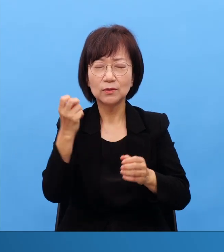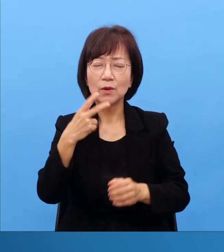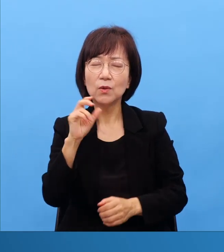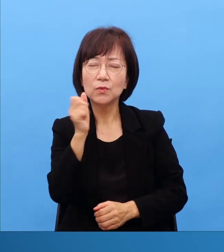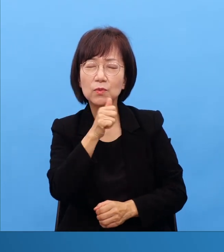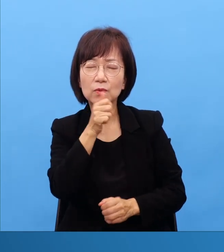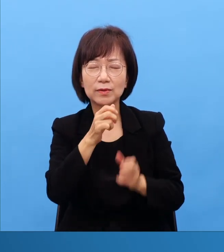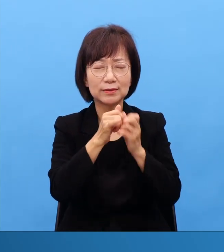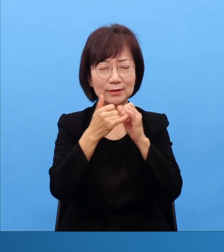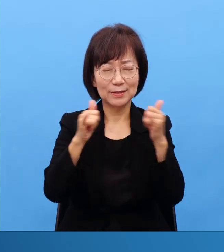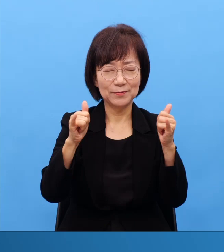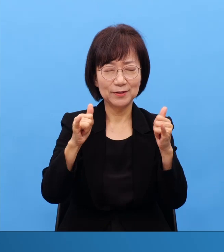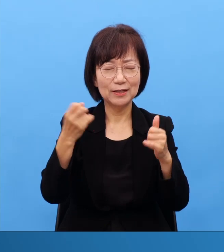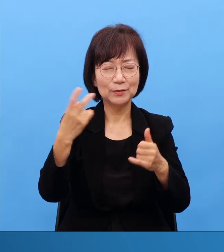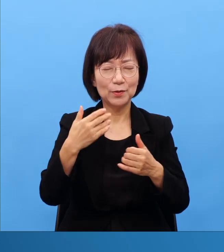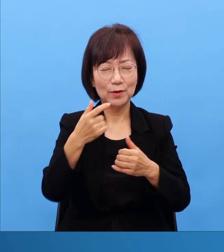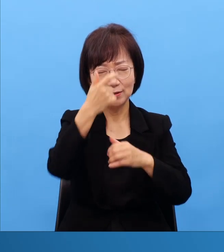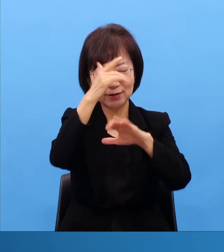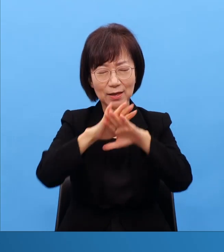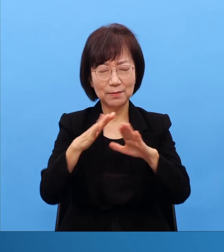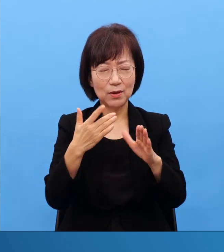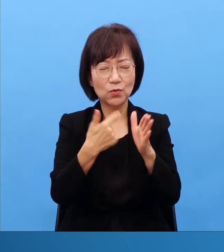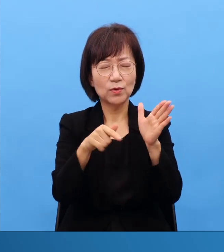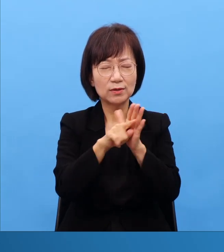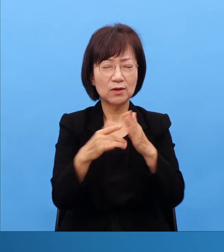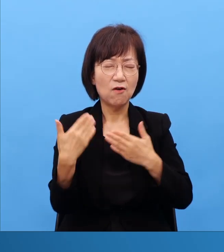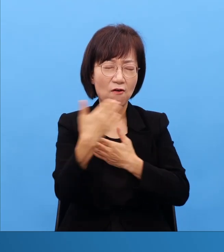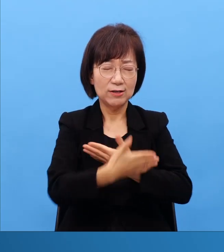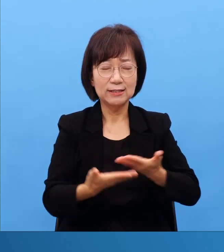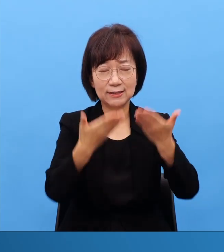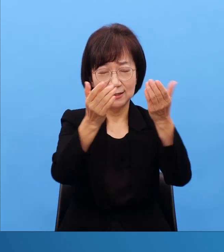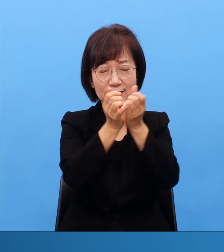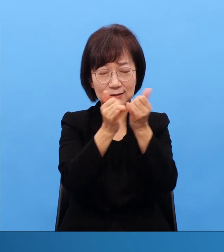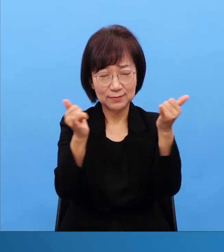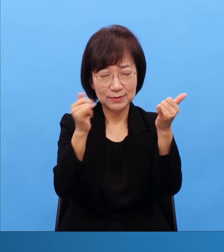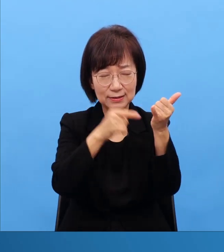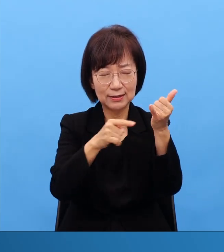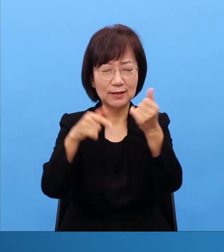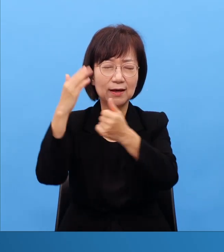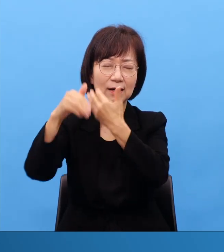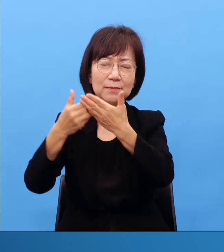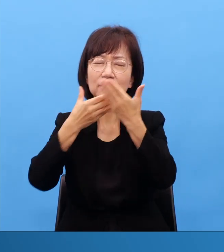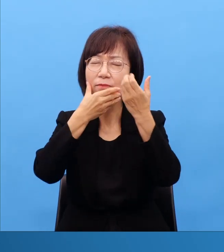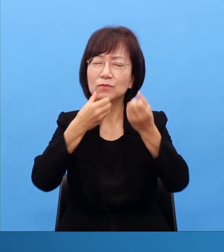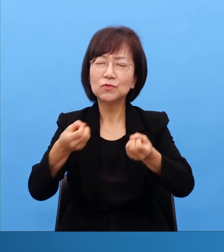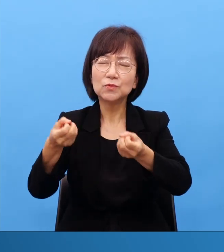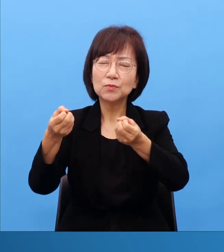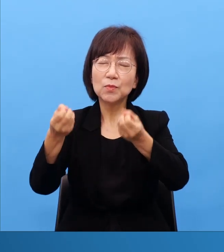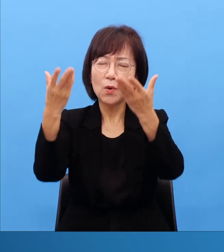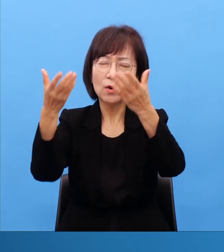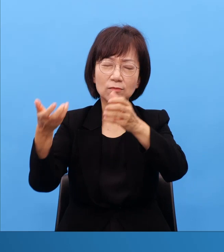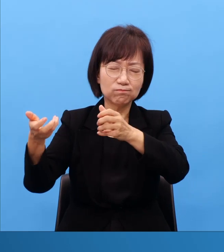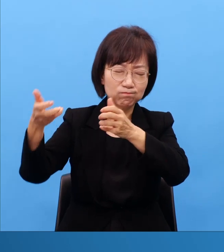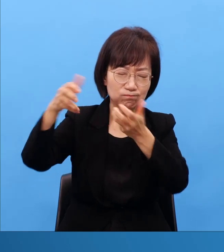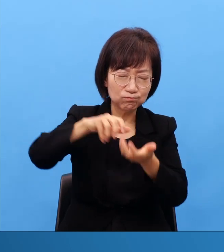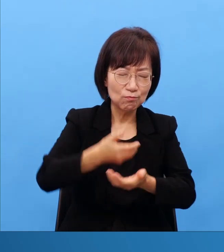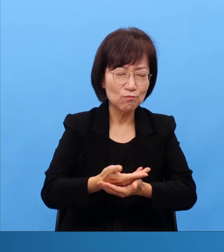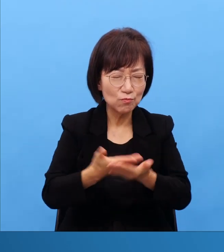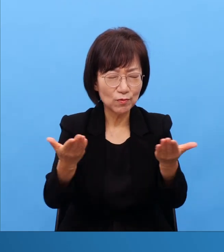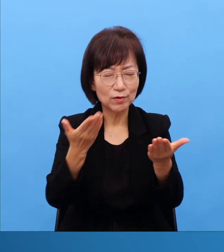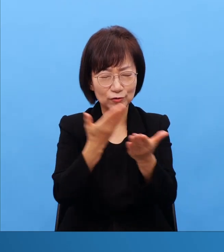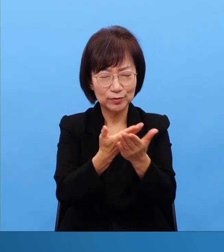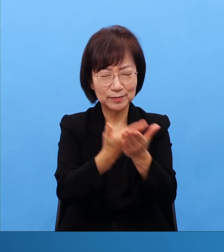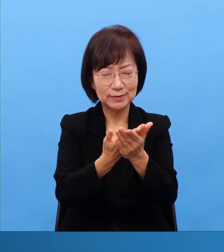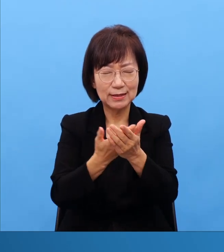모든 분들을 하나님께서 축복하사 하나님의 절대 계획 속에 있게 하여 주옵소서. May you bless the choir giving the